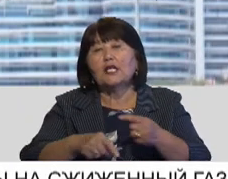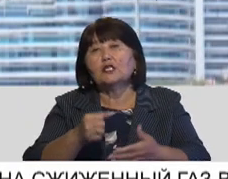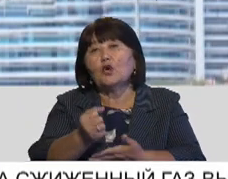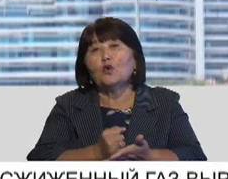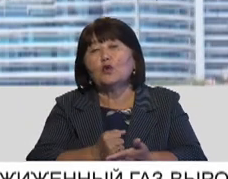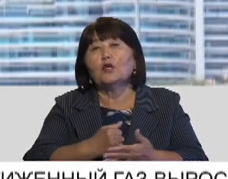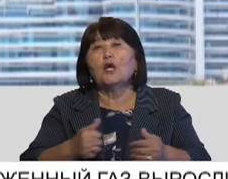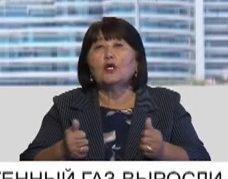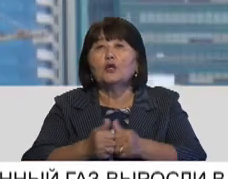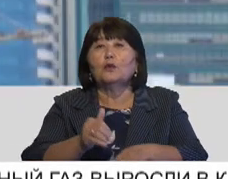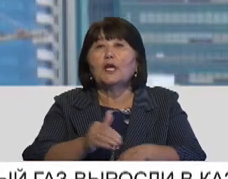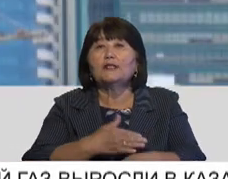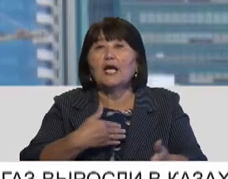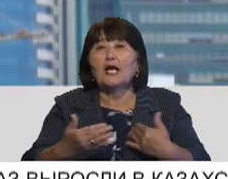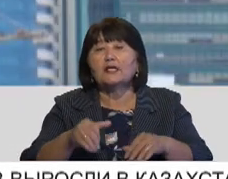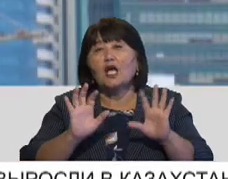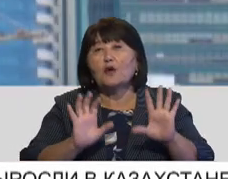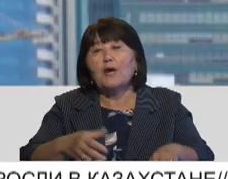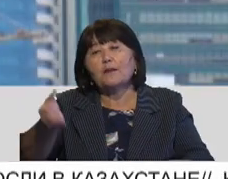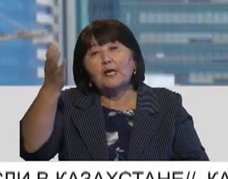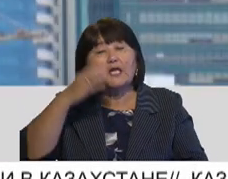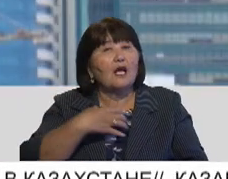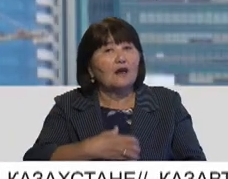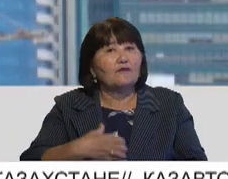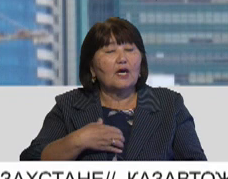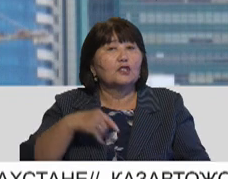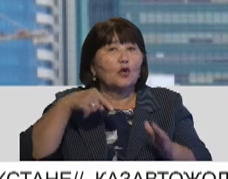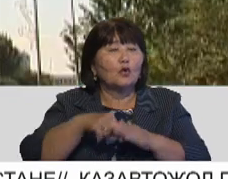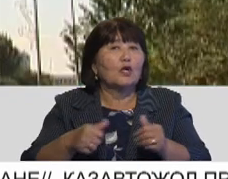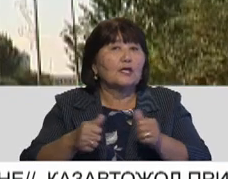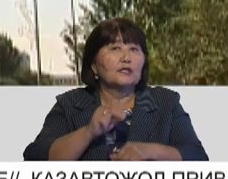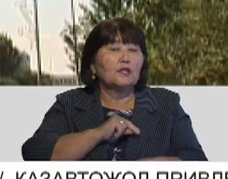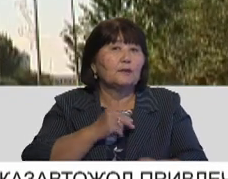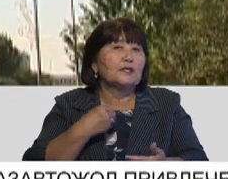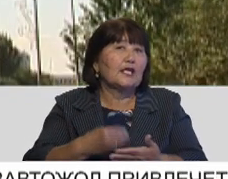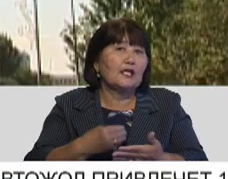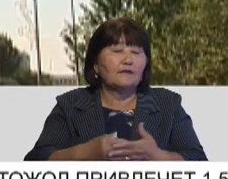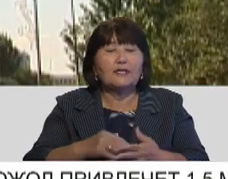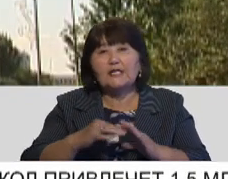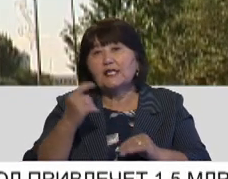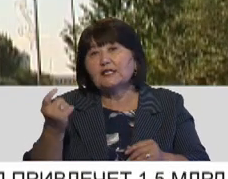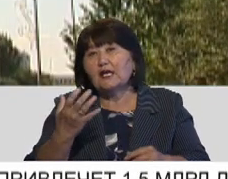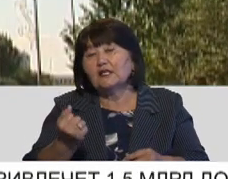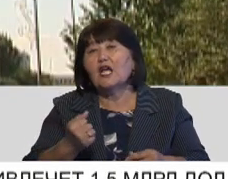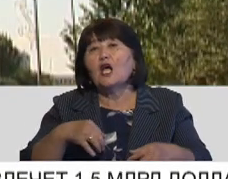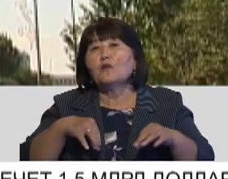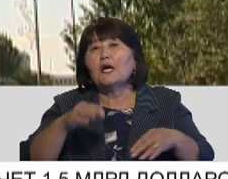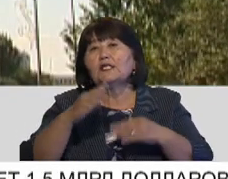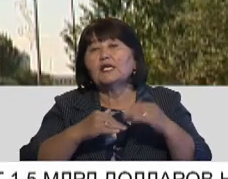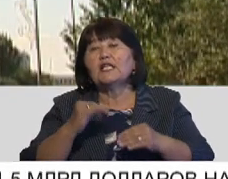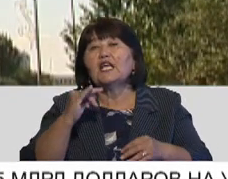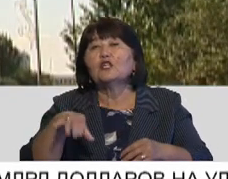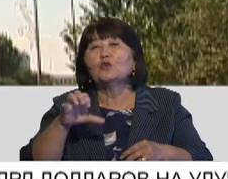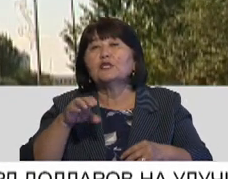укрепления добрососедских отношений по мнению президента важно углубить сотрудничество в сферах инвестиций сельского хозяйства машиностроения